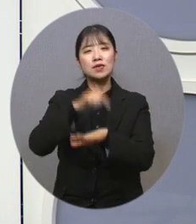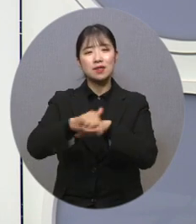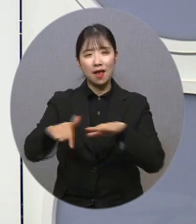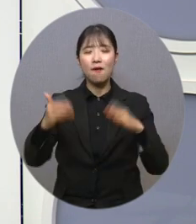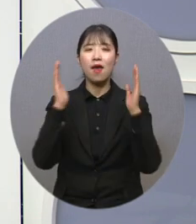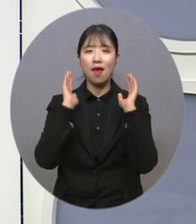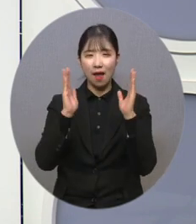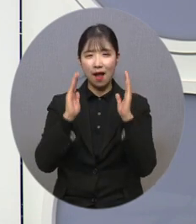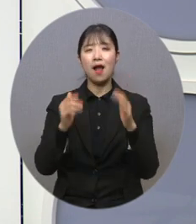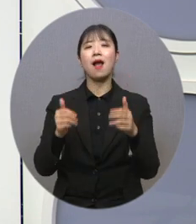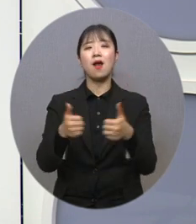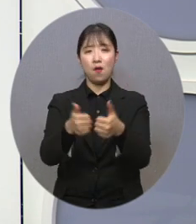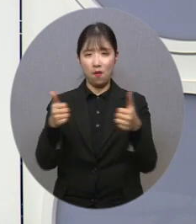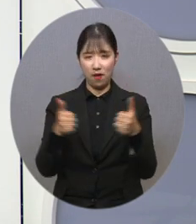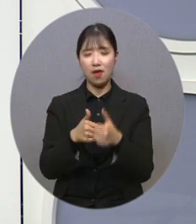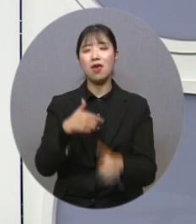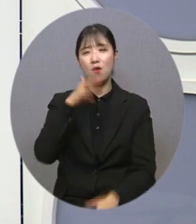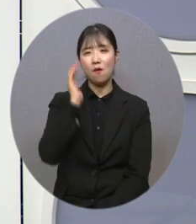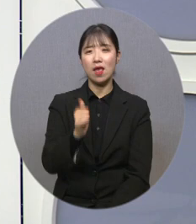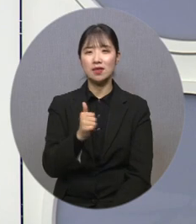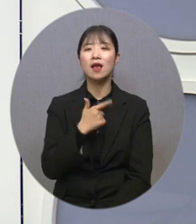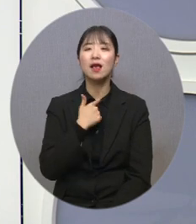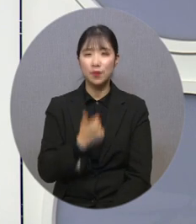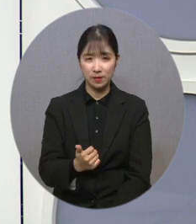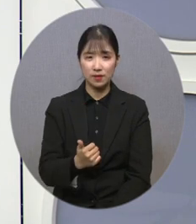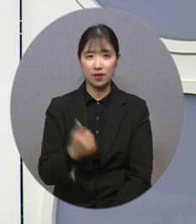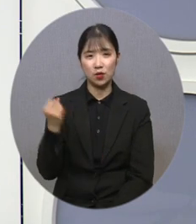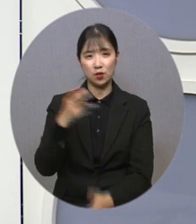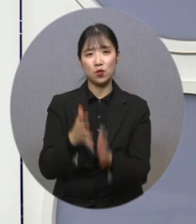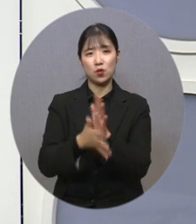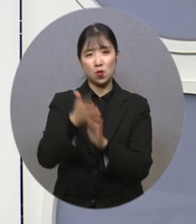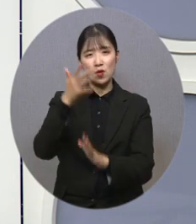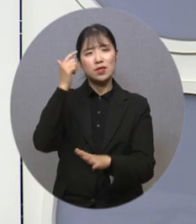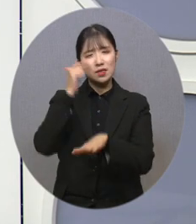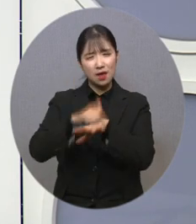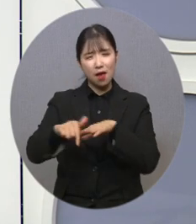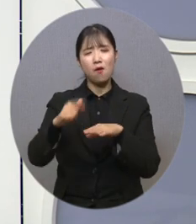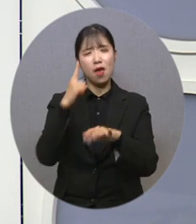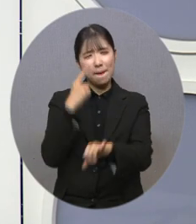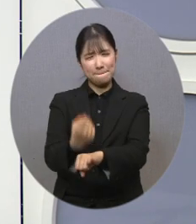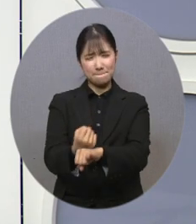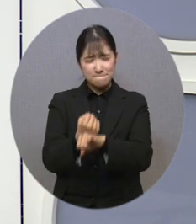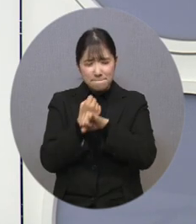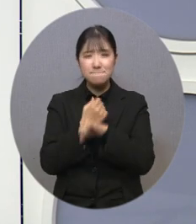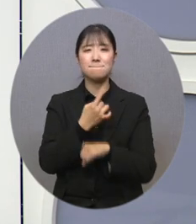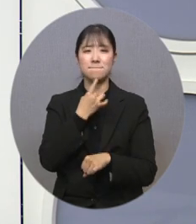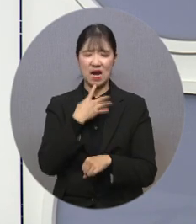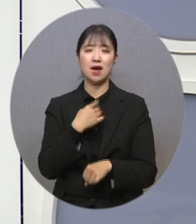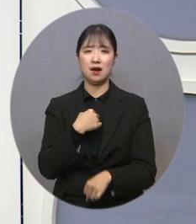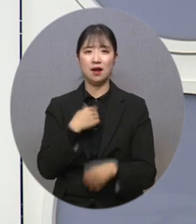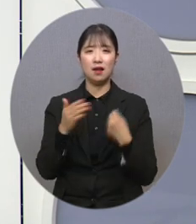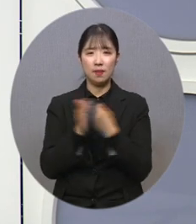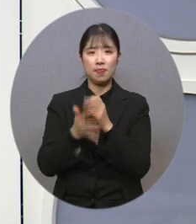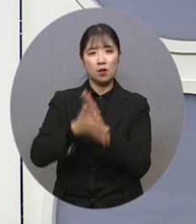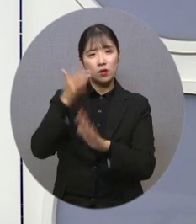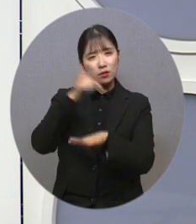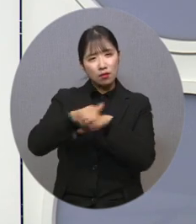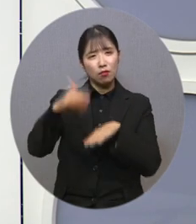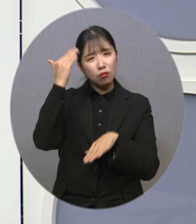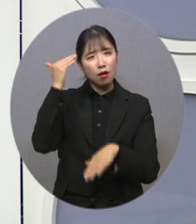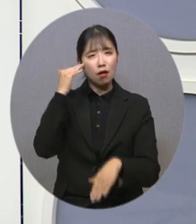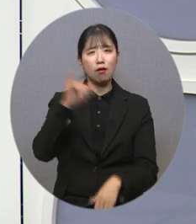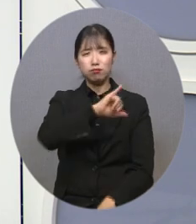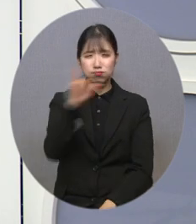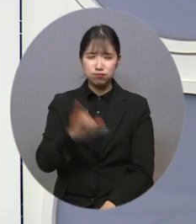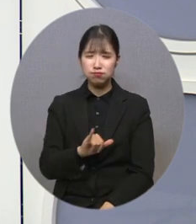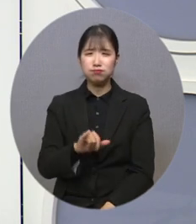대한국토도시계획학회라고 있는데 네. 거기에 회장도 하고 도시계획 학문만 연구하다 보니까 뭐 도시계획에 대한민국에 있는